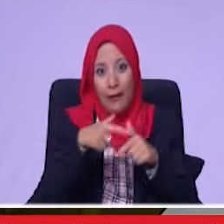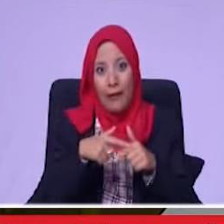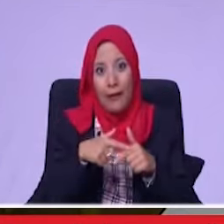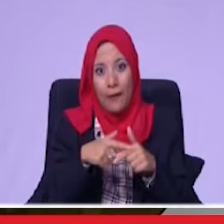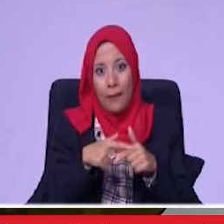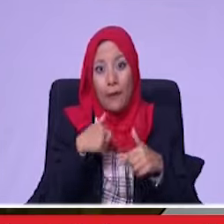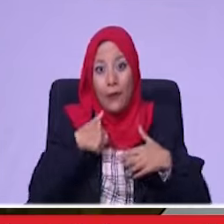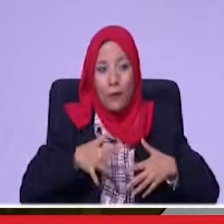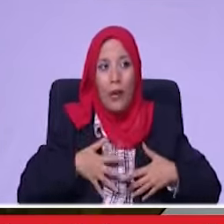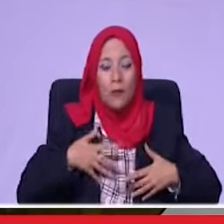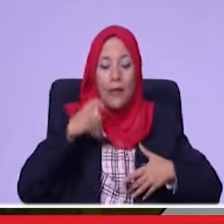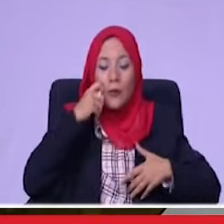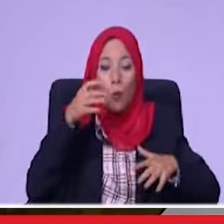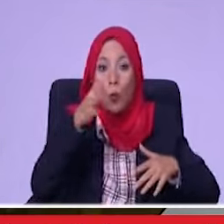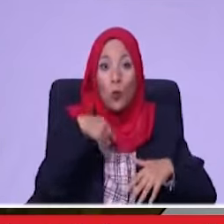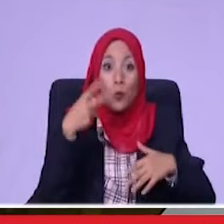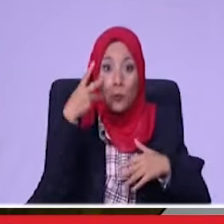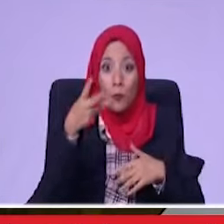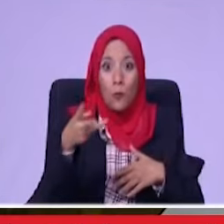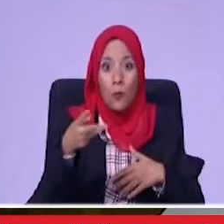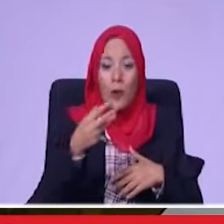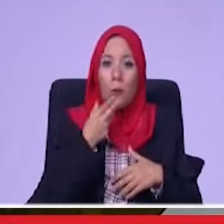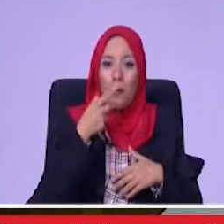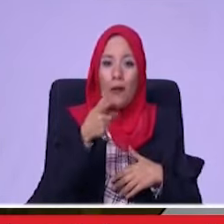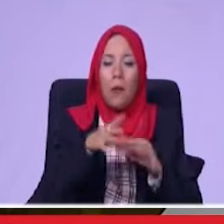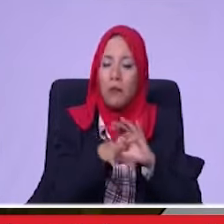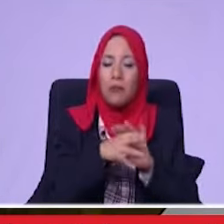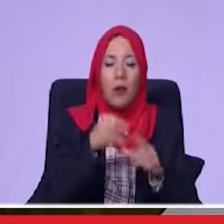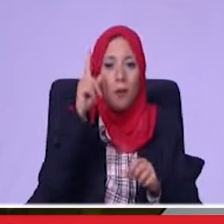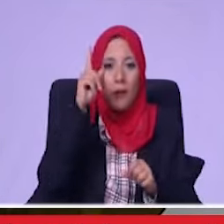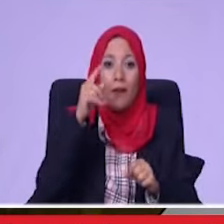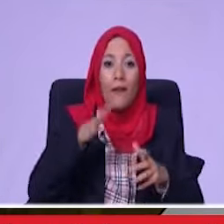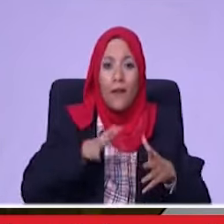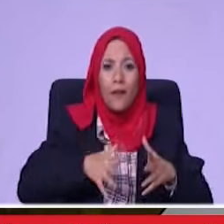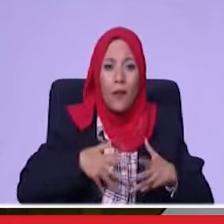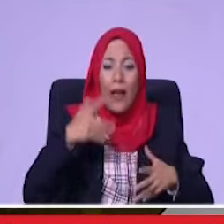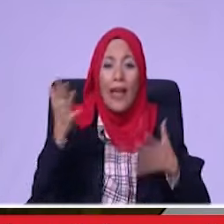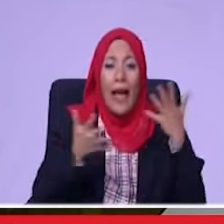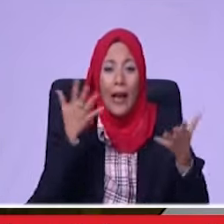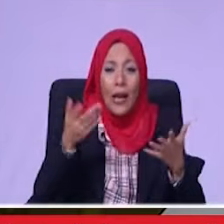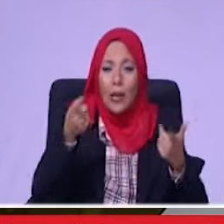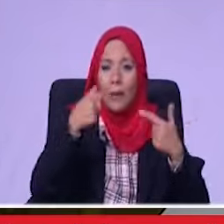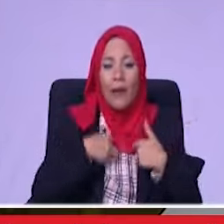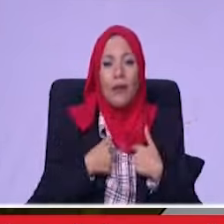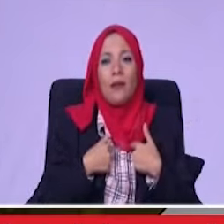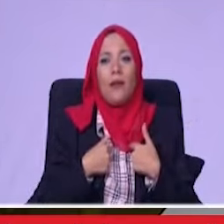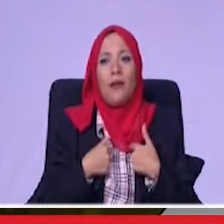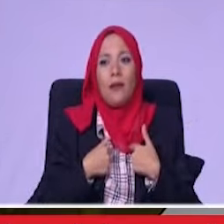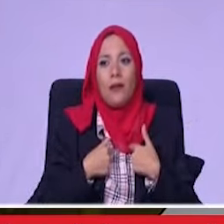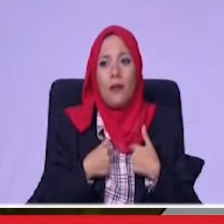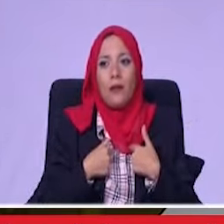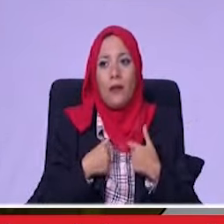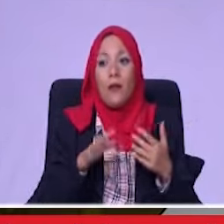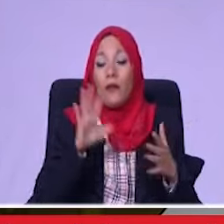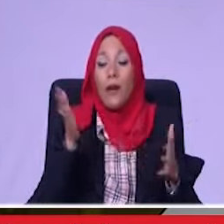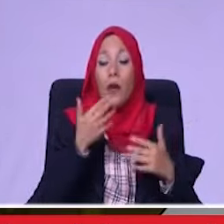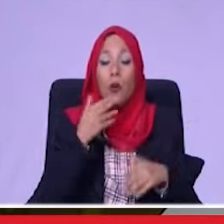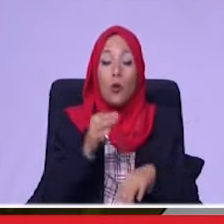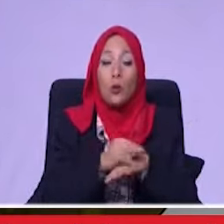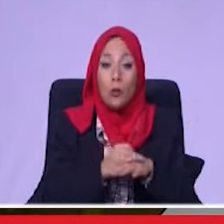حبيت اقدمها لكم النهارده، واذا في حد عنده اي تفسير يبعت لي يقول لي، واذا في اي طبيب عنده تفسير يبعت يقول